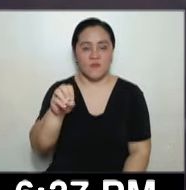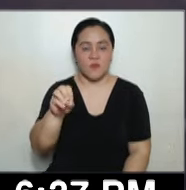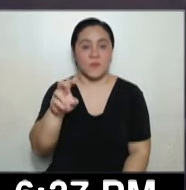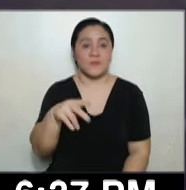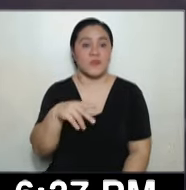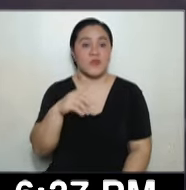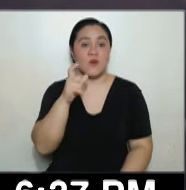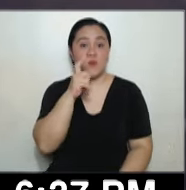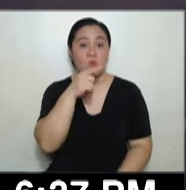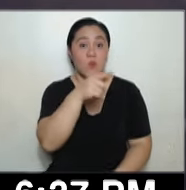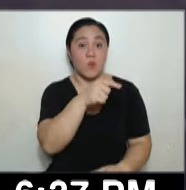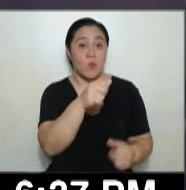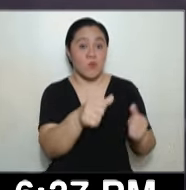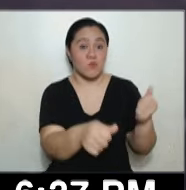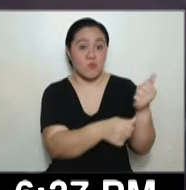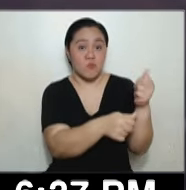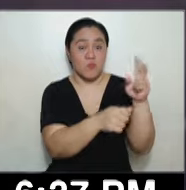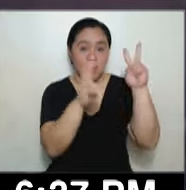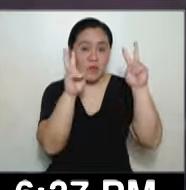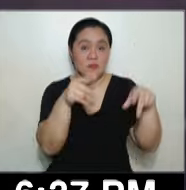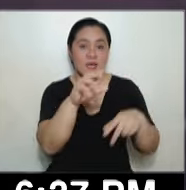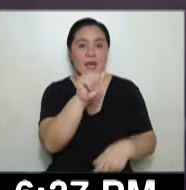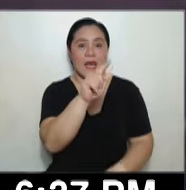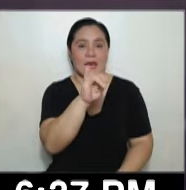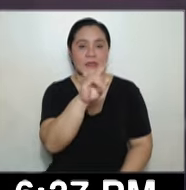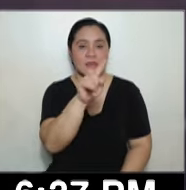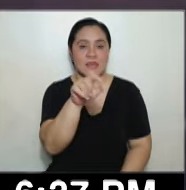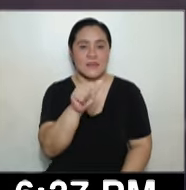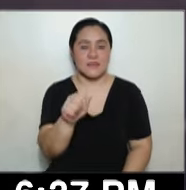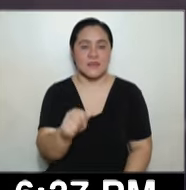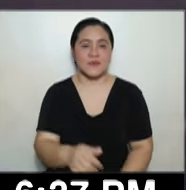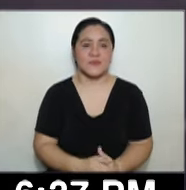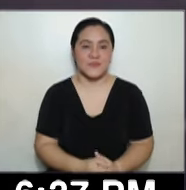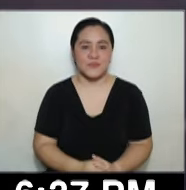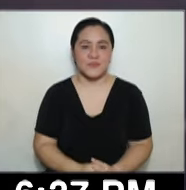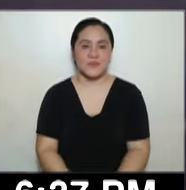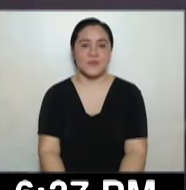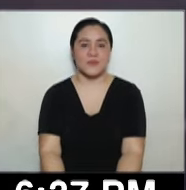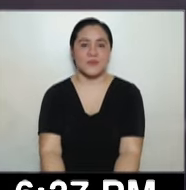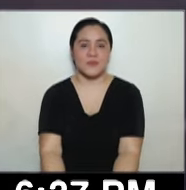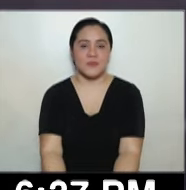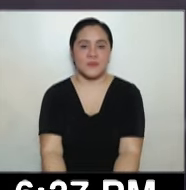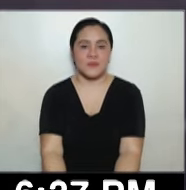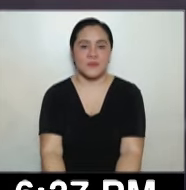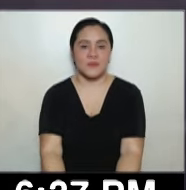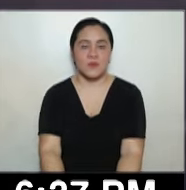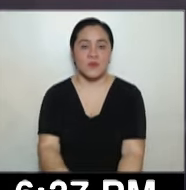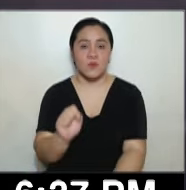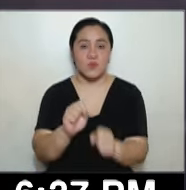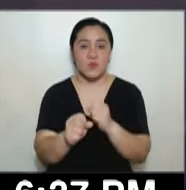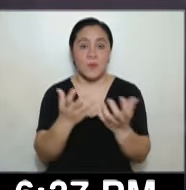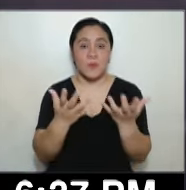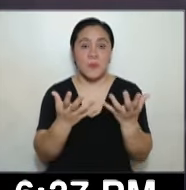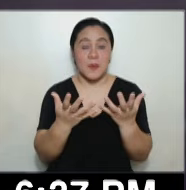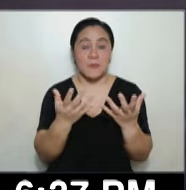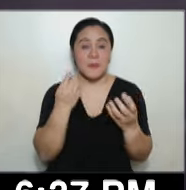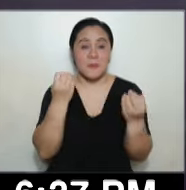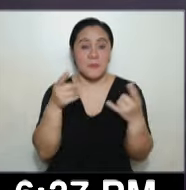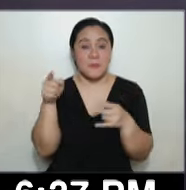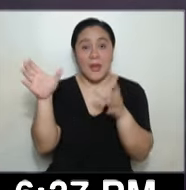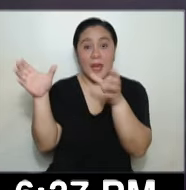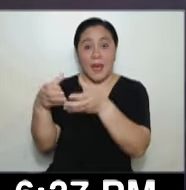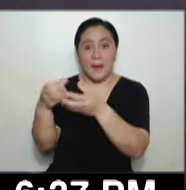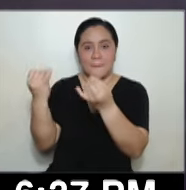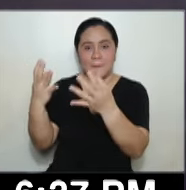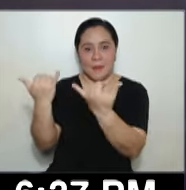si Achenza. Kaya makikita natin yung isa, napakalakas dahil maraming incumbent, at pero